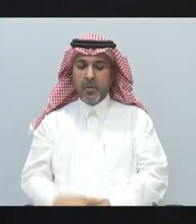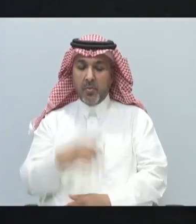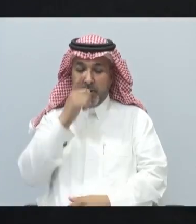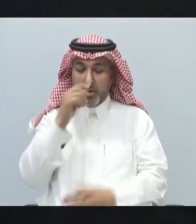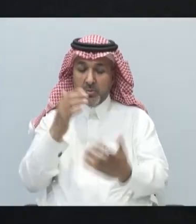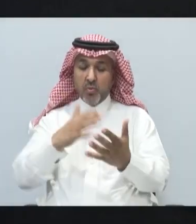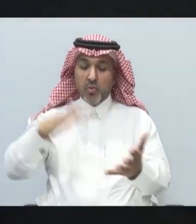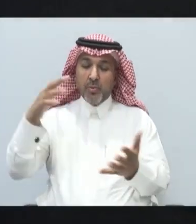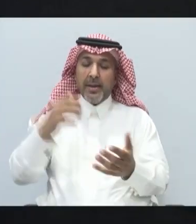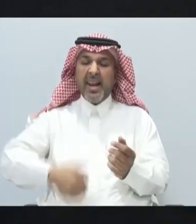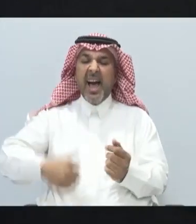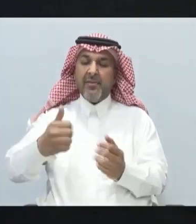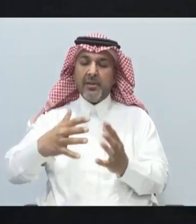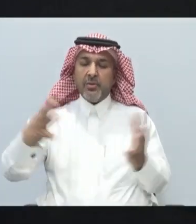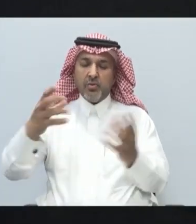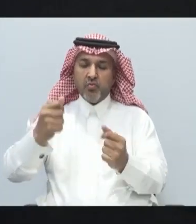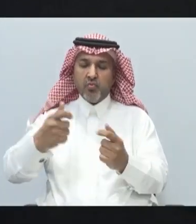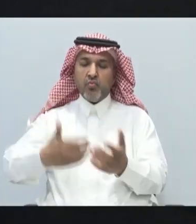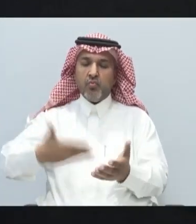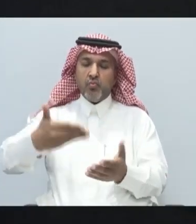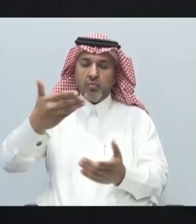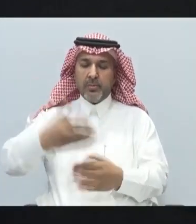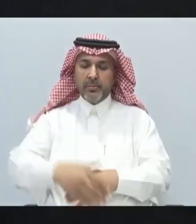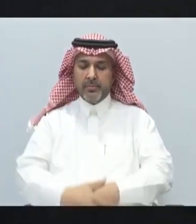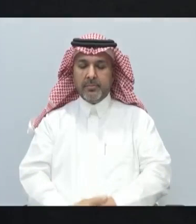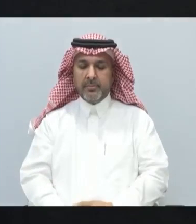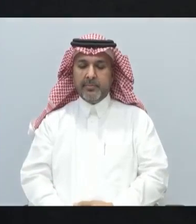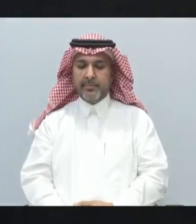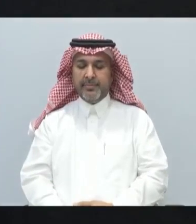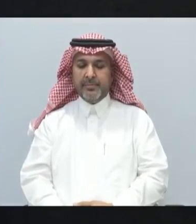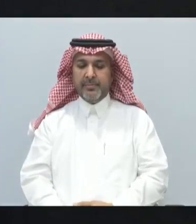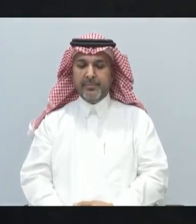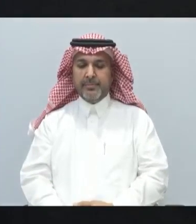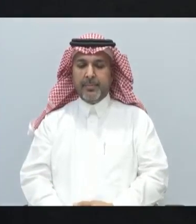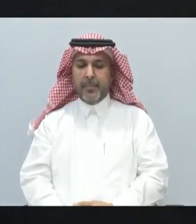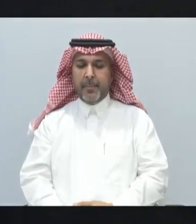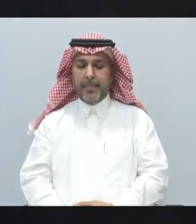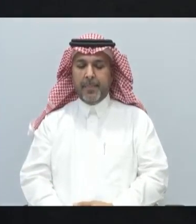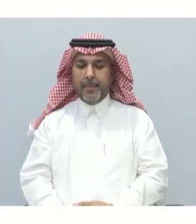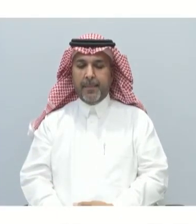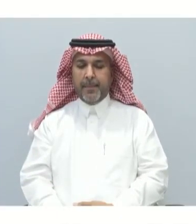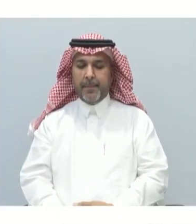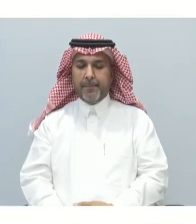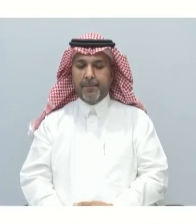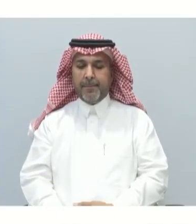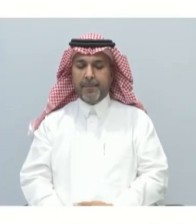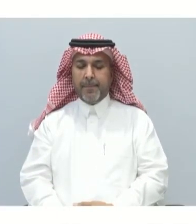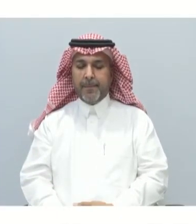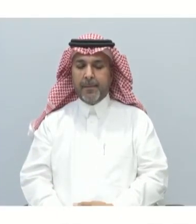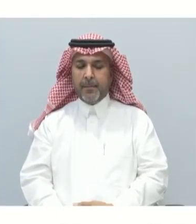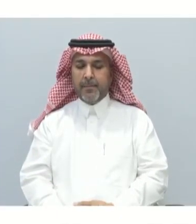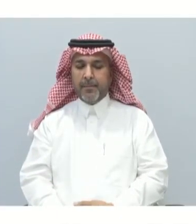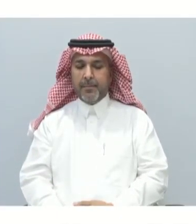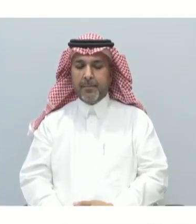انت لما انتجت 50 زاد التكلفه الى 16 يعني ما زادت كثير ومع ذلك في انتاج يعني 50 وحده من الكميه